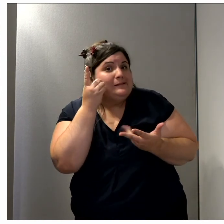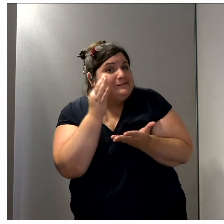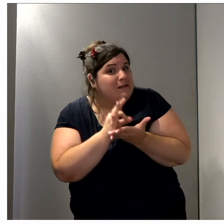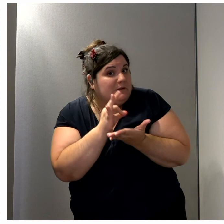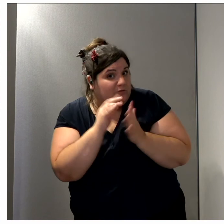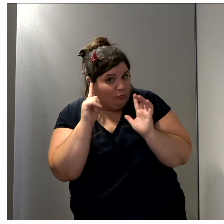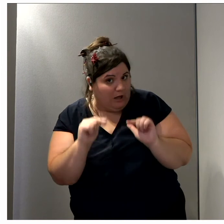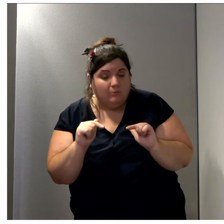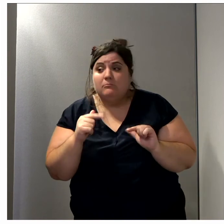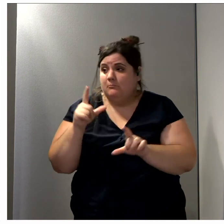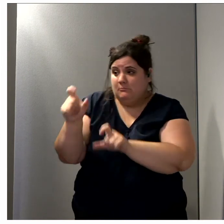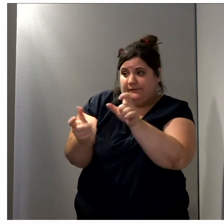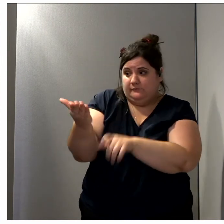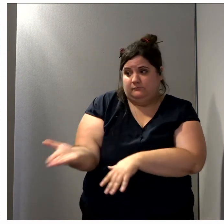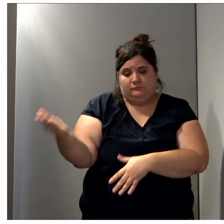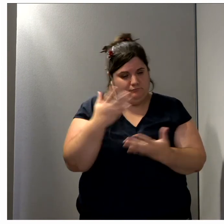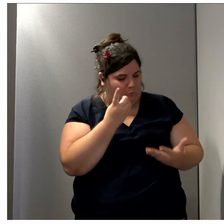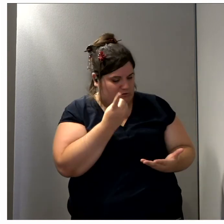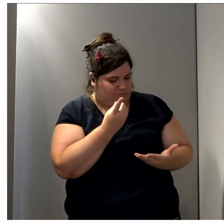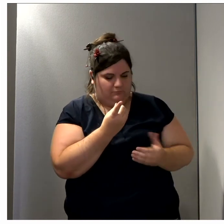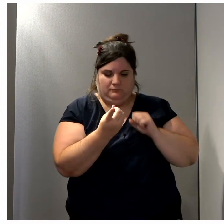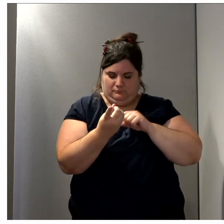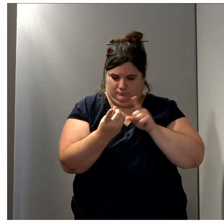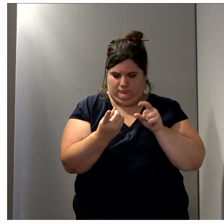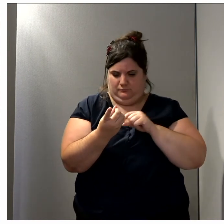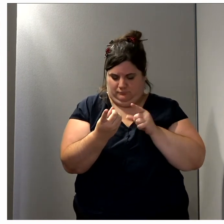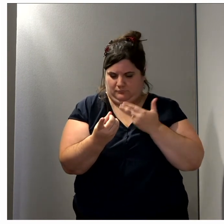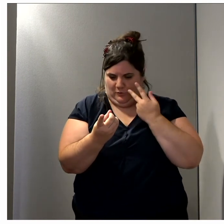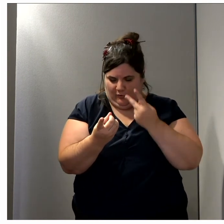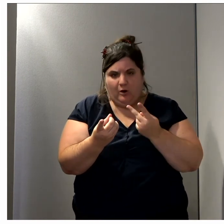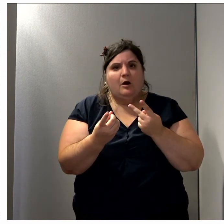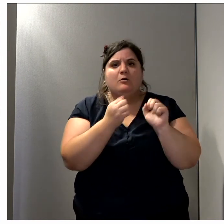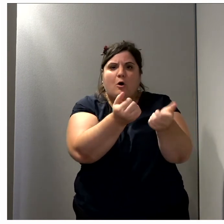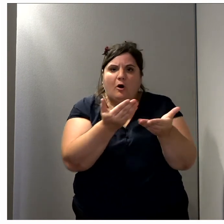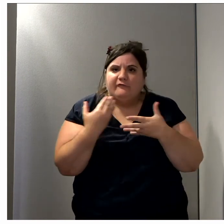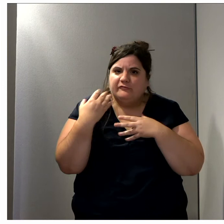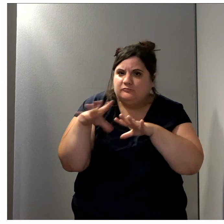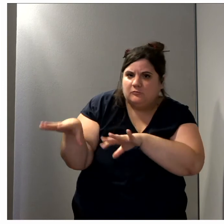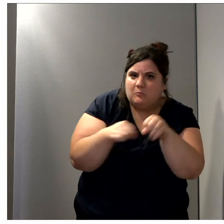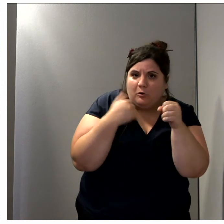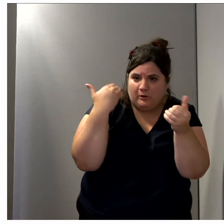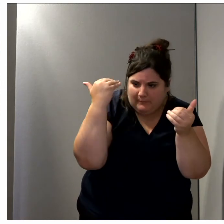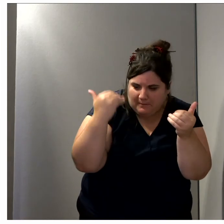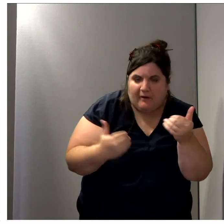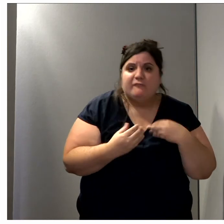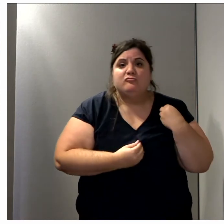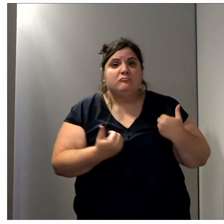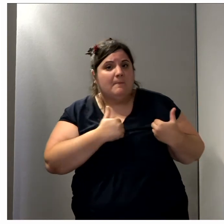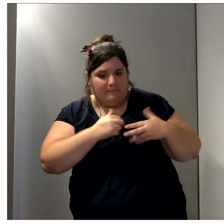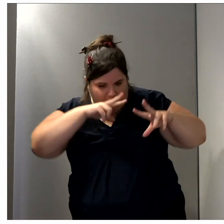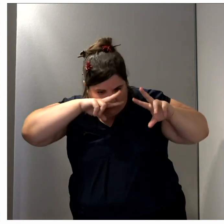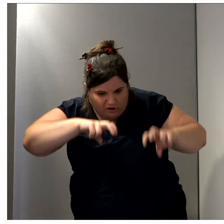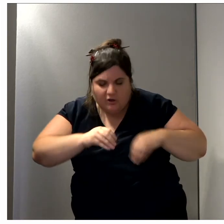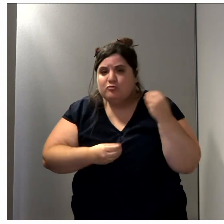les bénéficiaires peuvent avoir accès aux offres d'emploi, à un moteur de recherche pertinent, suivre les annonces, pouvoir gérer